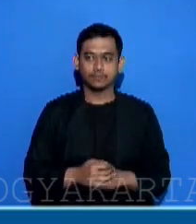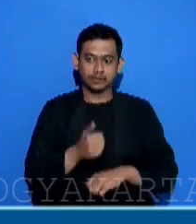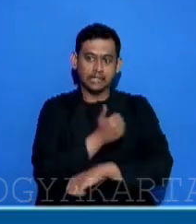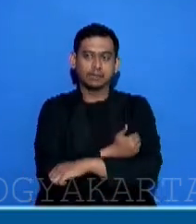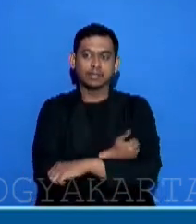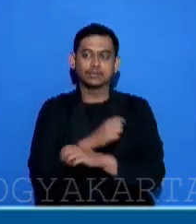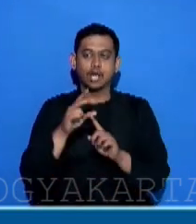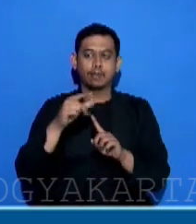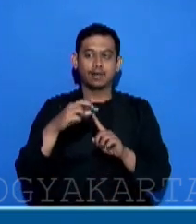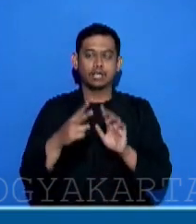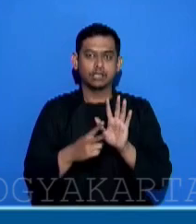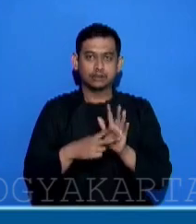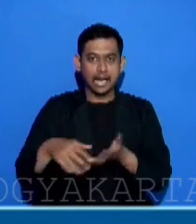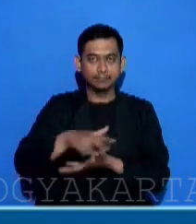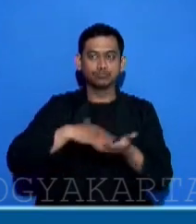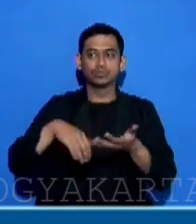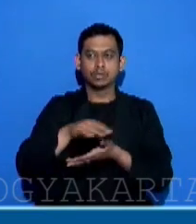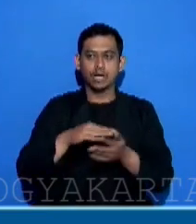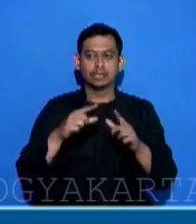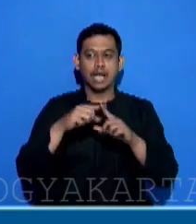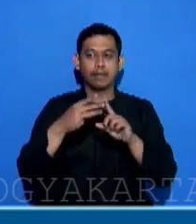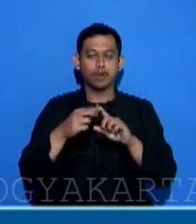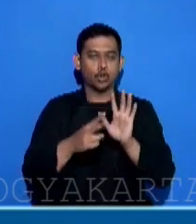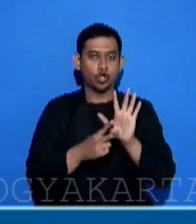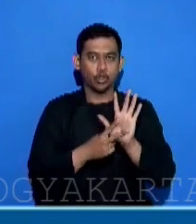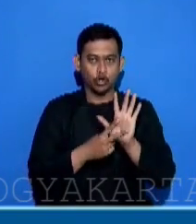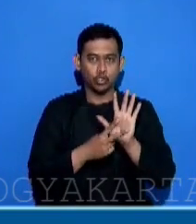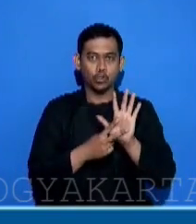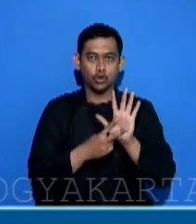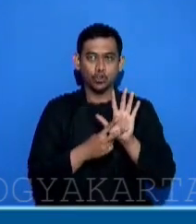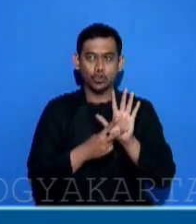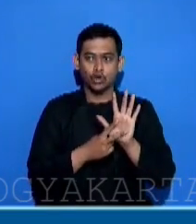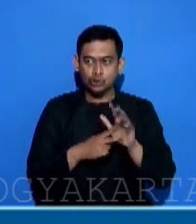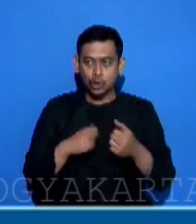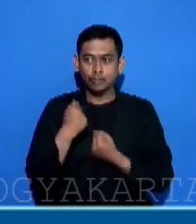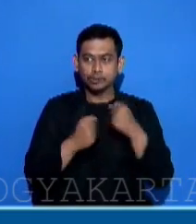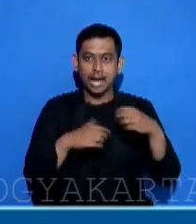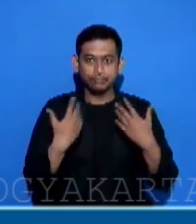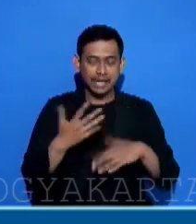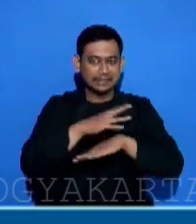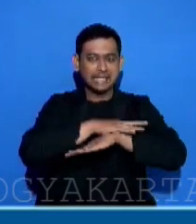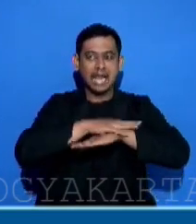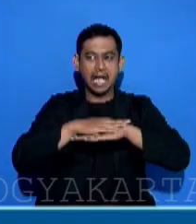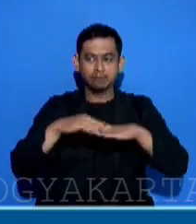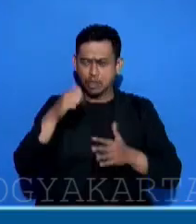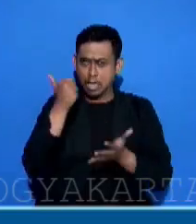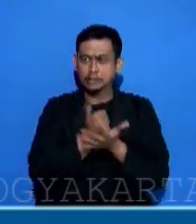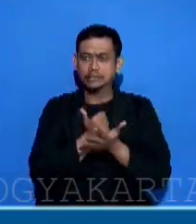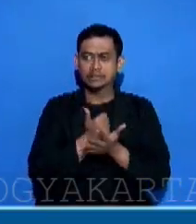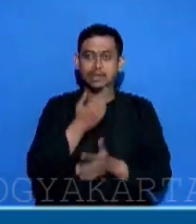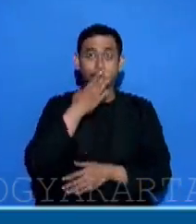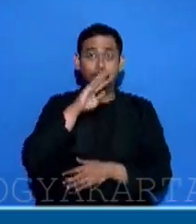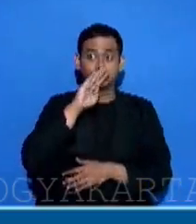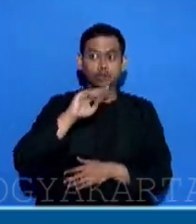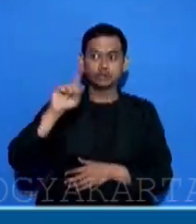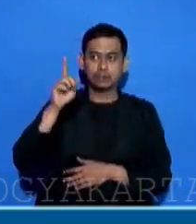tempe S abon bu k kapri men dipun tindaken Kani organik rahayunipun jalaran ronipun pait